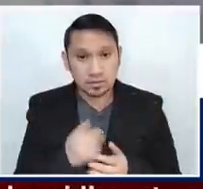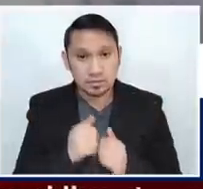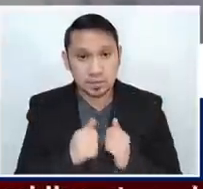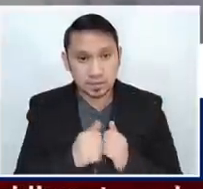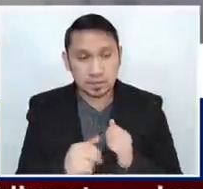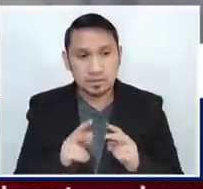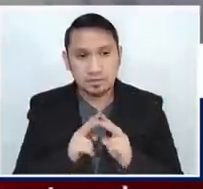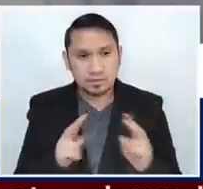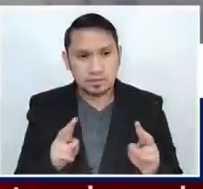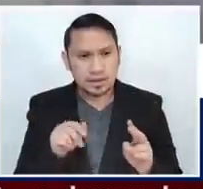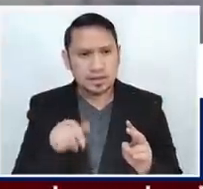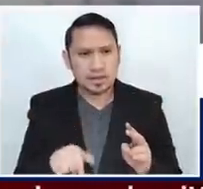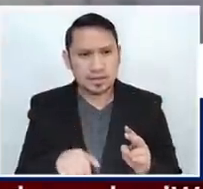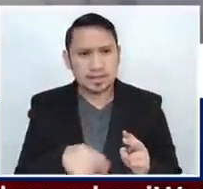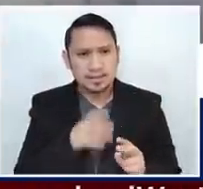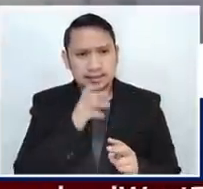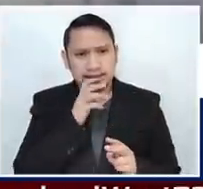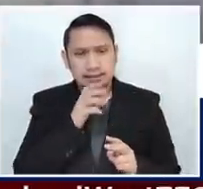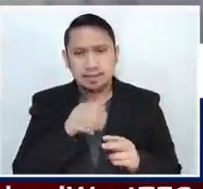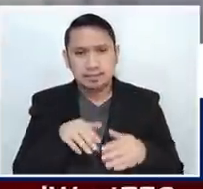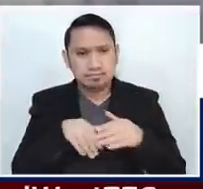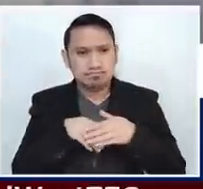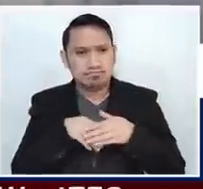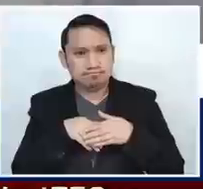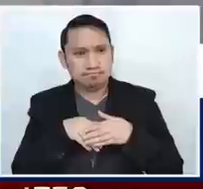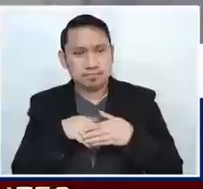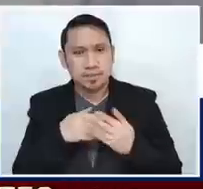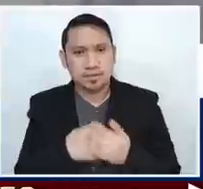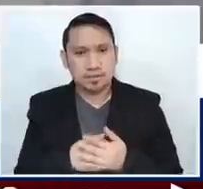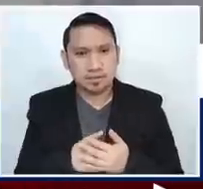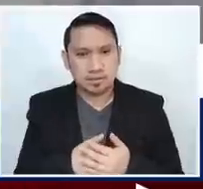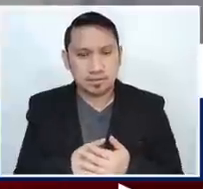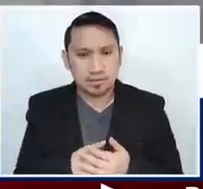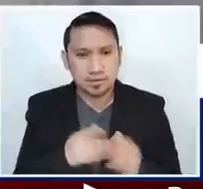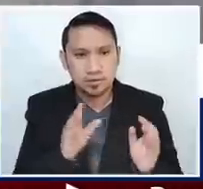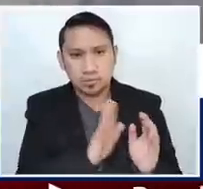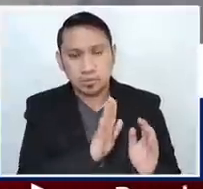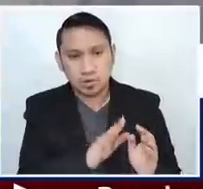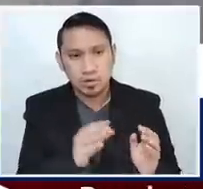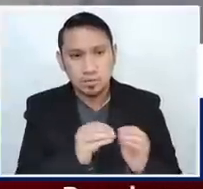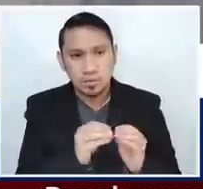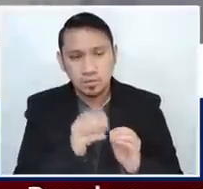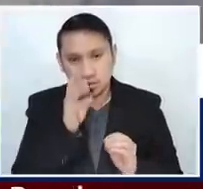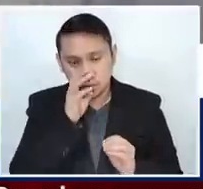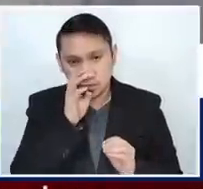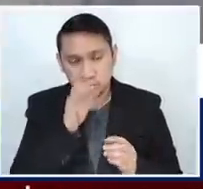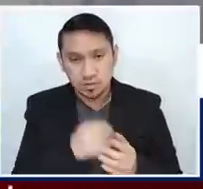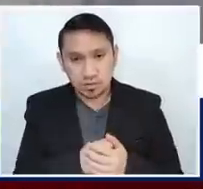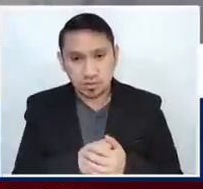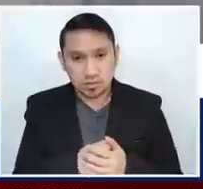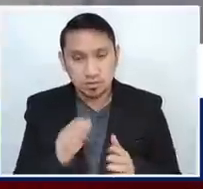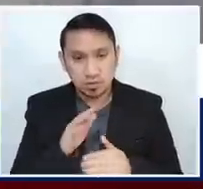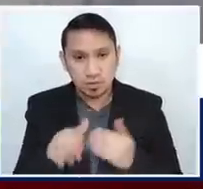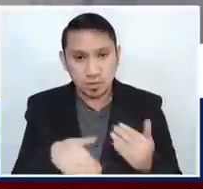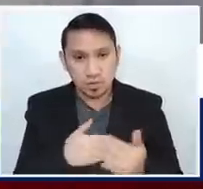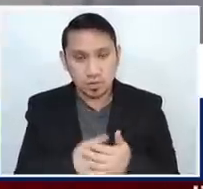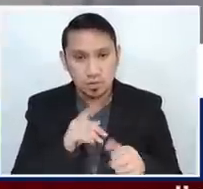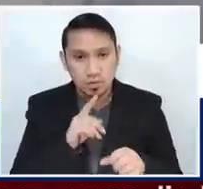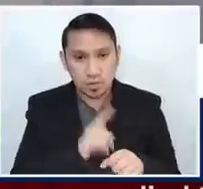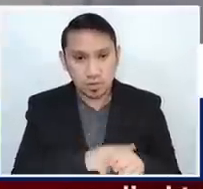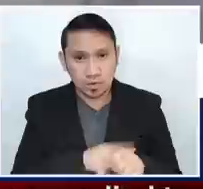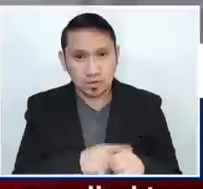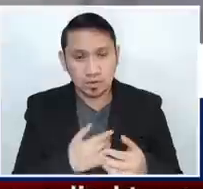contemplative. Mas stricto pa nga sila kesa sa amin na active, no? At talagang all of their time